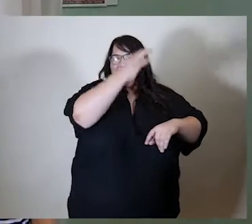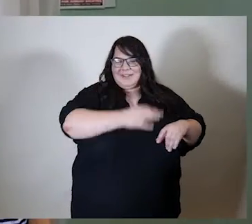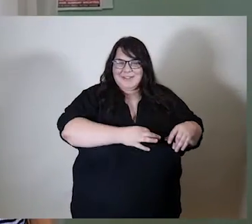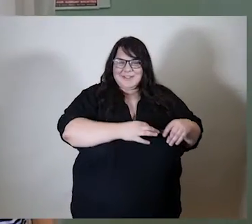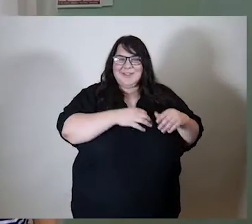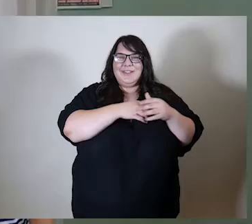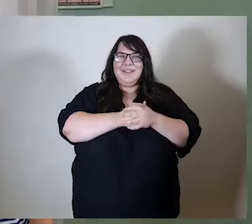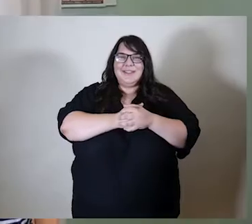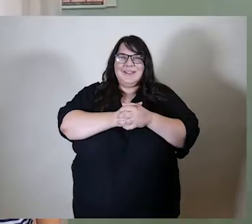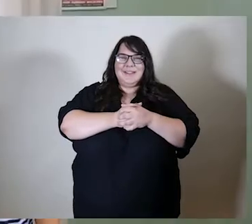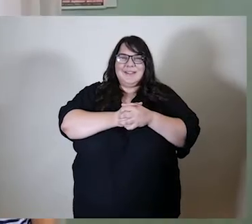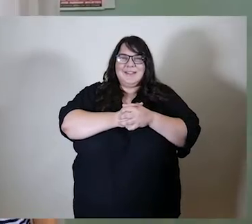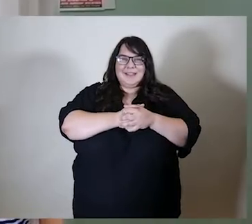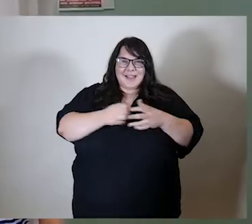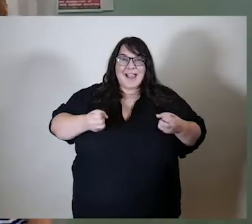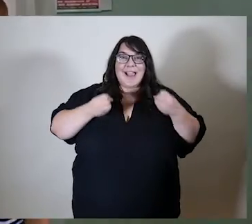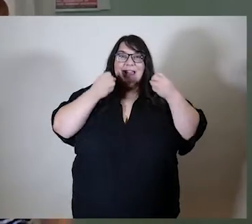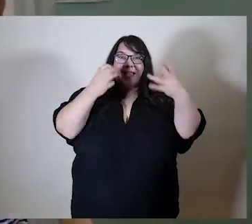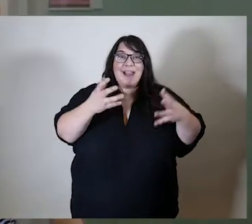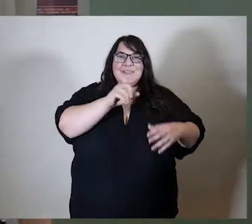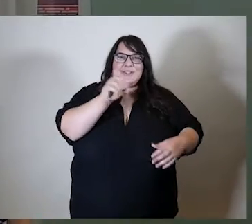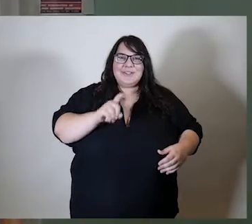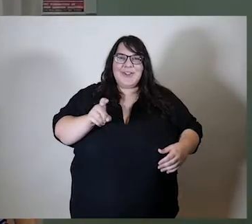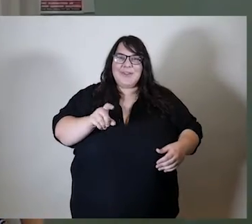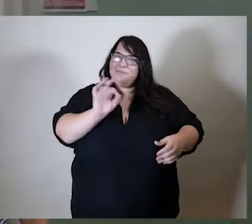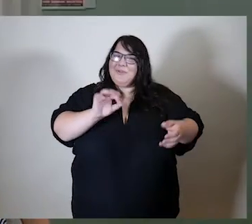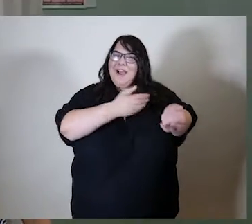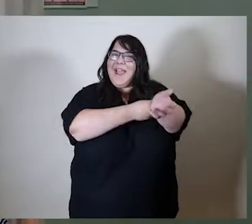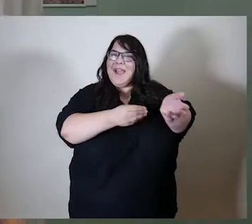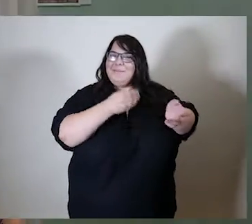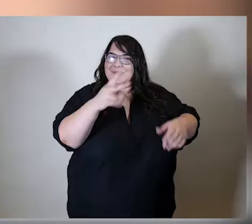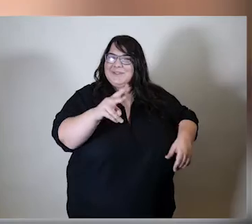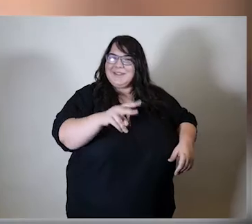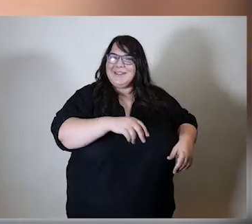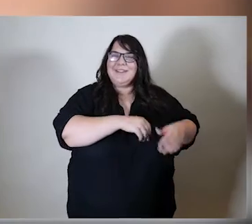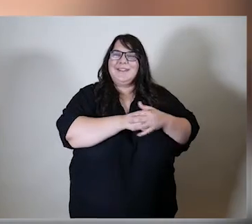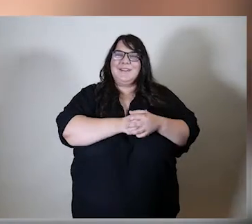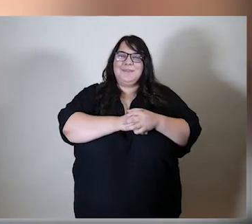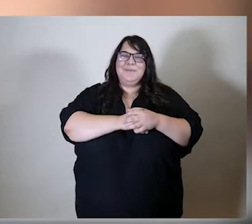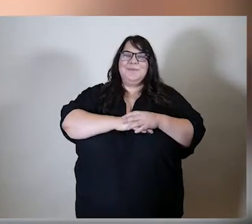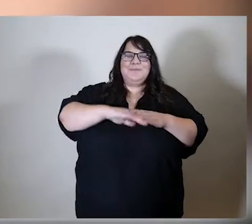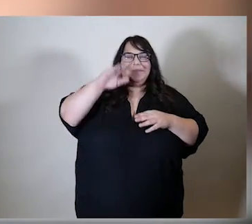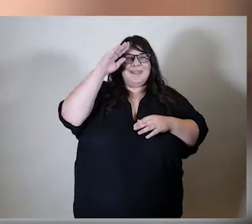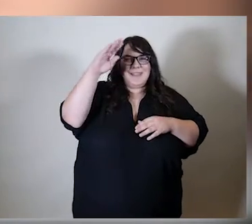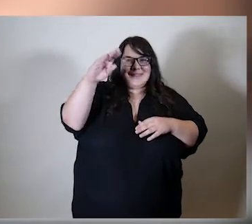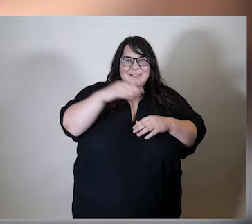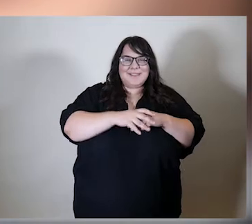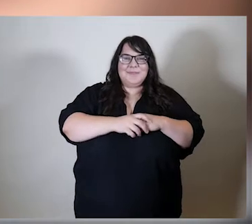Νοτίων Ιωνίων Νήσων. Χάρη σε ζωή! Είναι στο αίμα σου! Γεια σας!